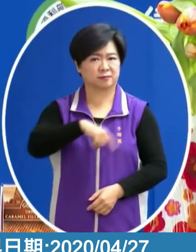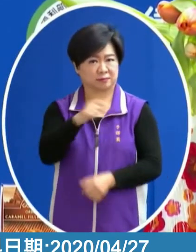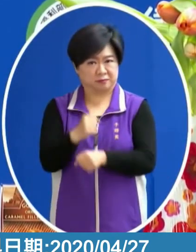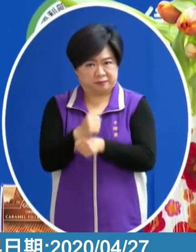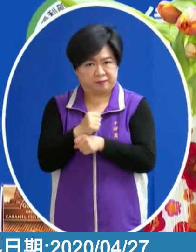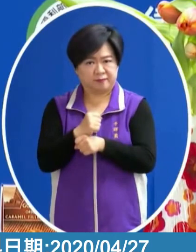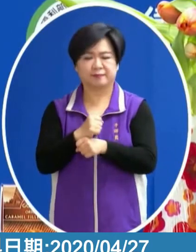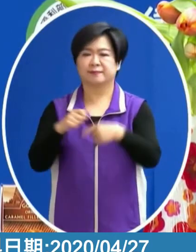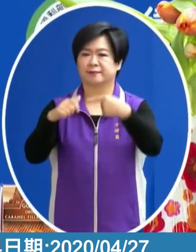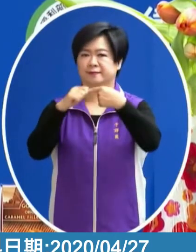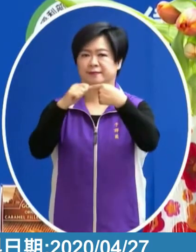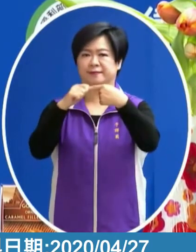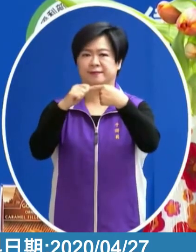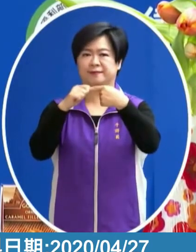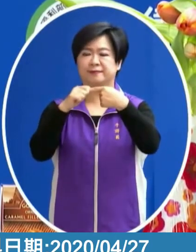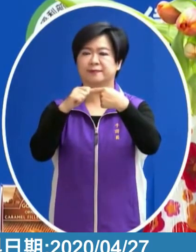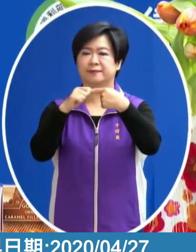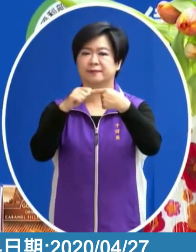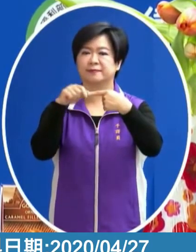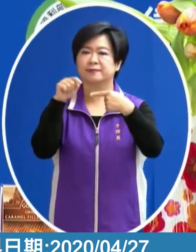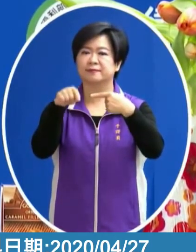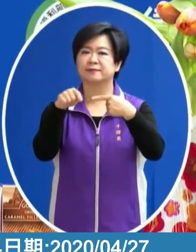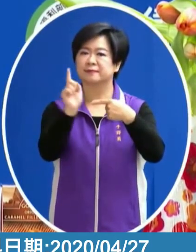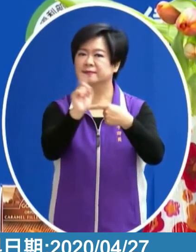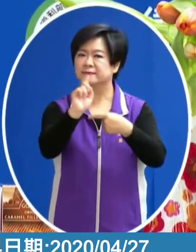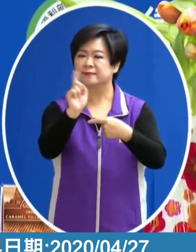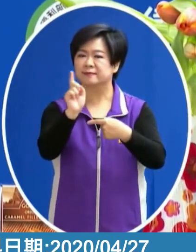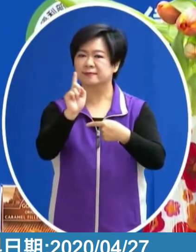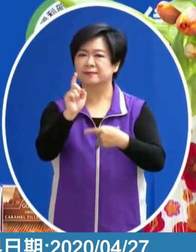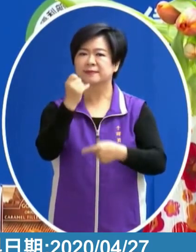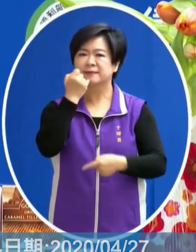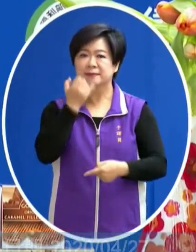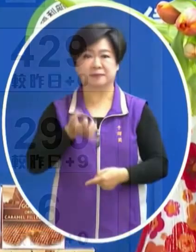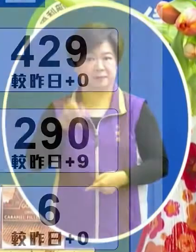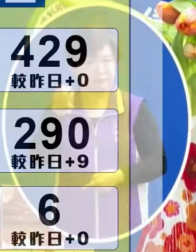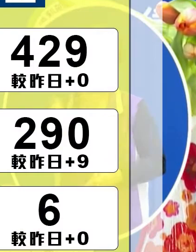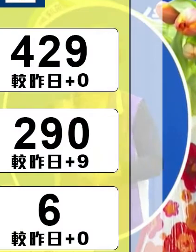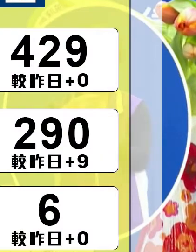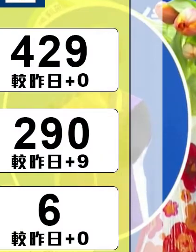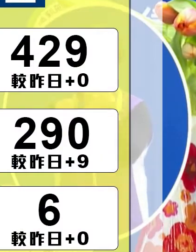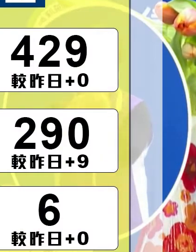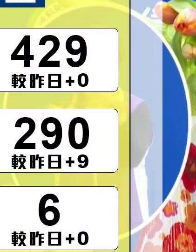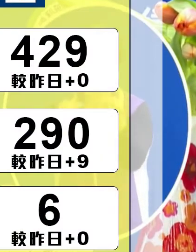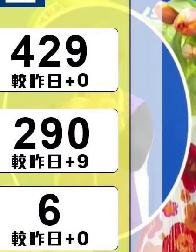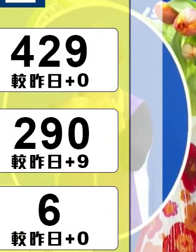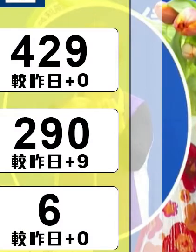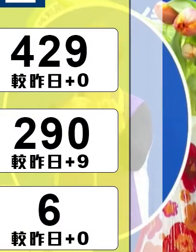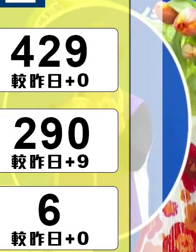捐出来，好，所以是把这样的一个心意哈捐出来。